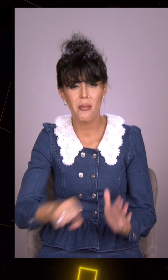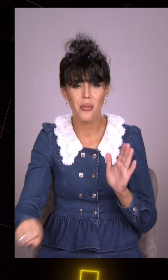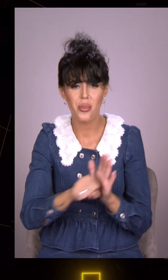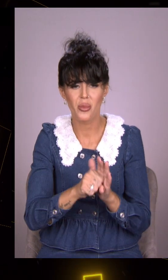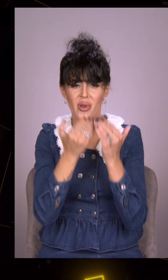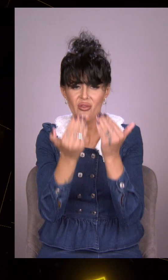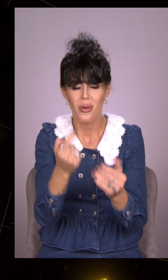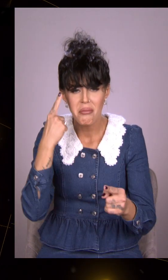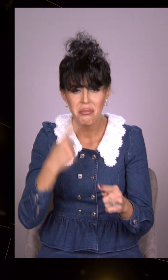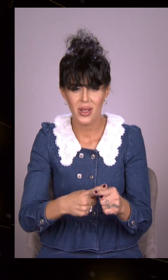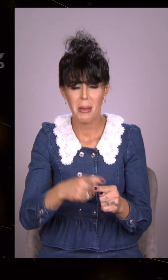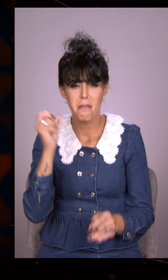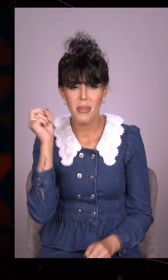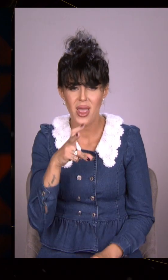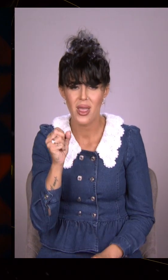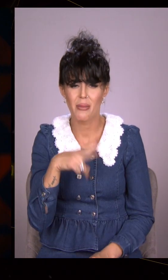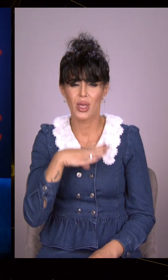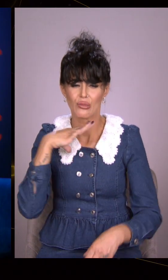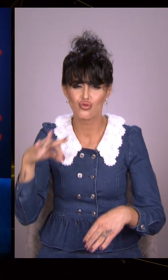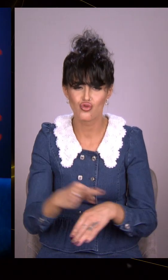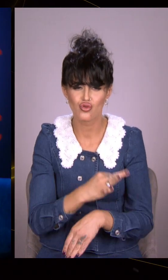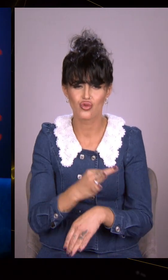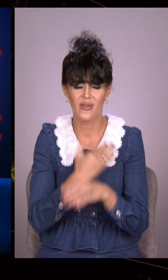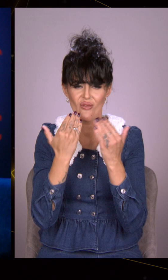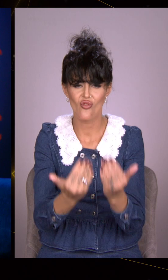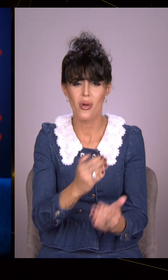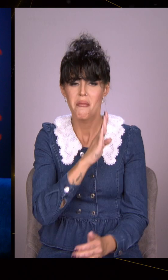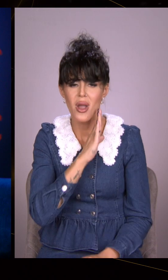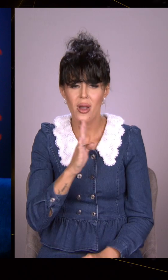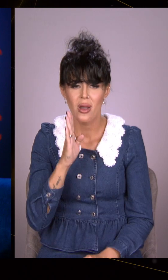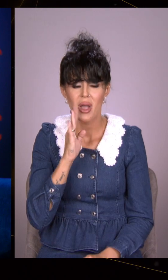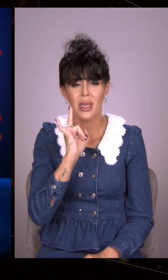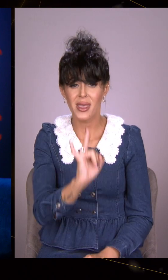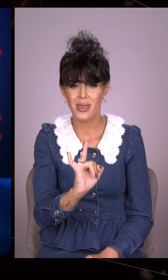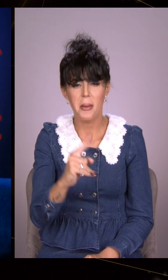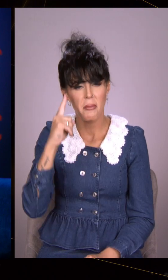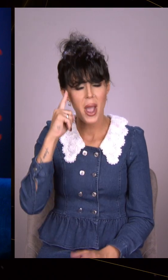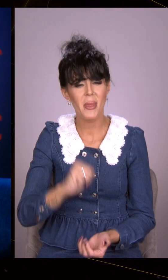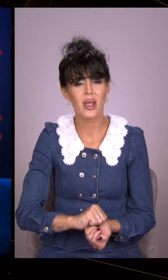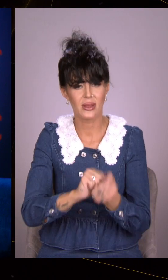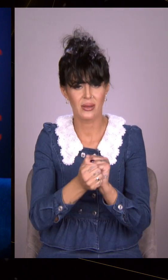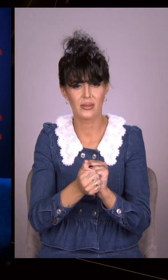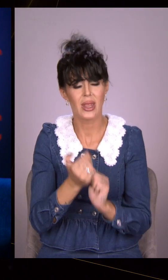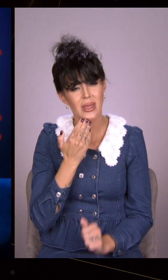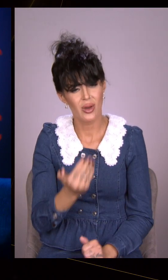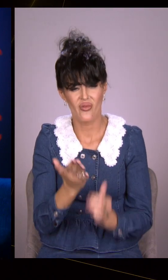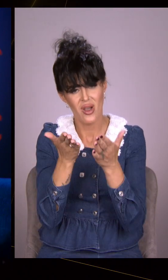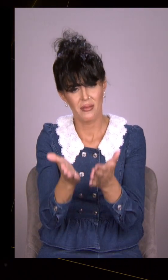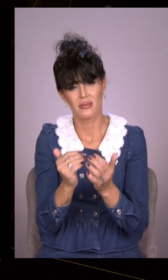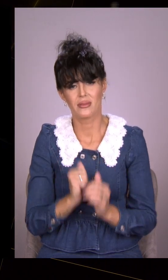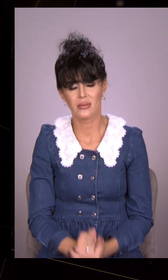про вашого брата, його дружину, вашу маму. І пам'ятали. Дякую вам. Дякую.